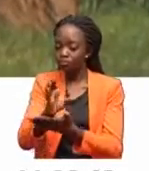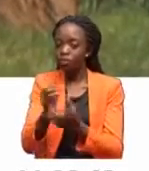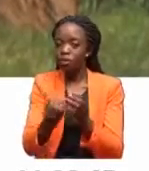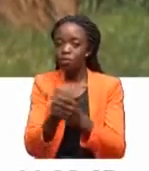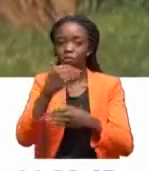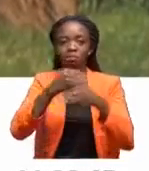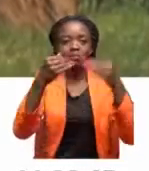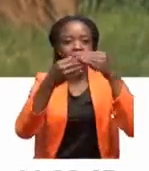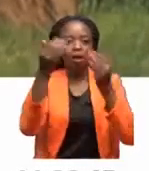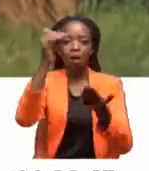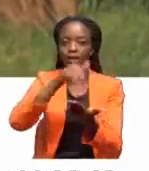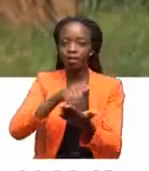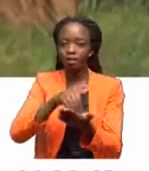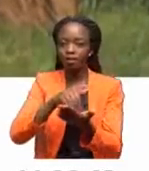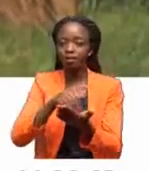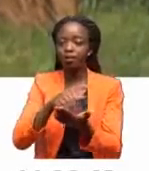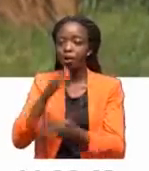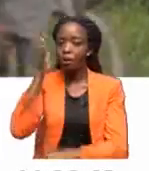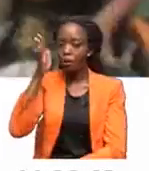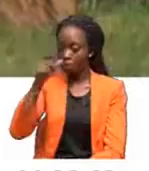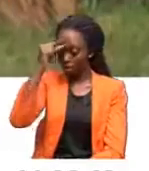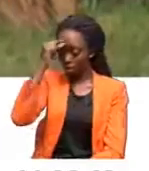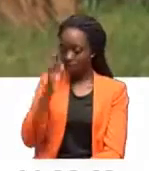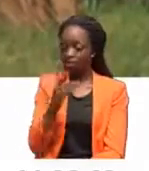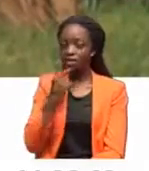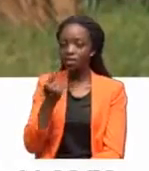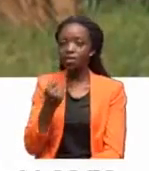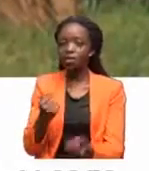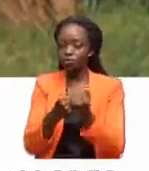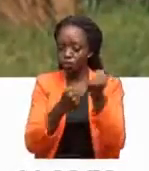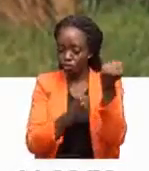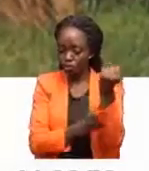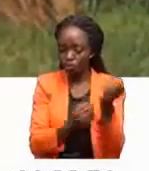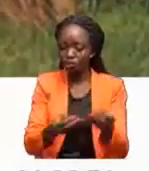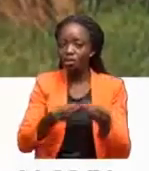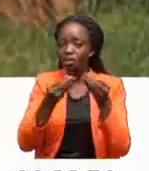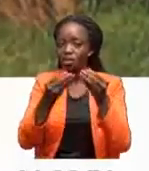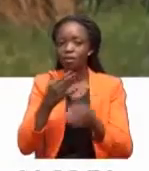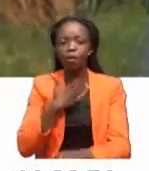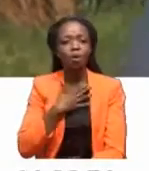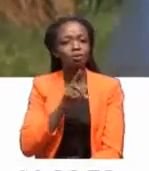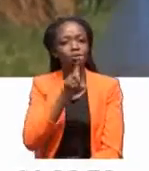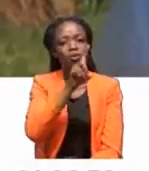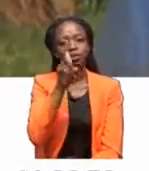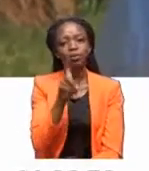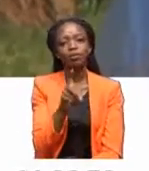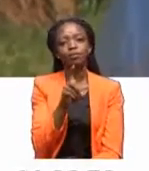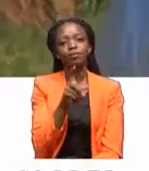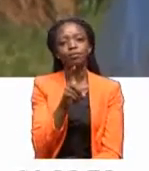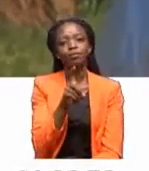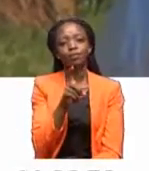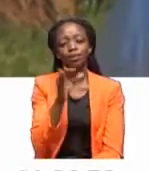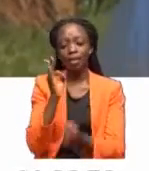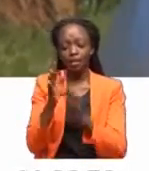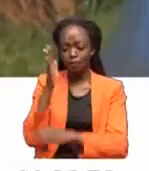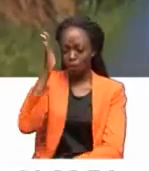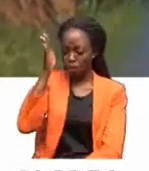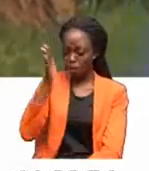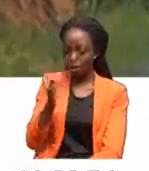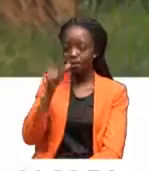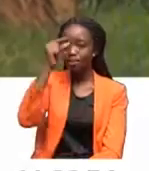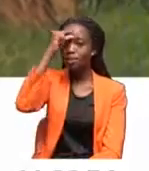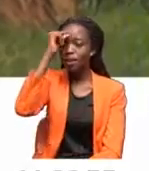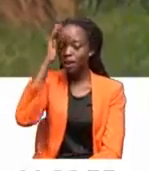tena, anasema ya kwamba basari itolewe. Mimi nataka kuuliza, kama wewe ni gavana